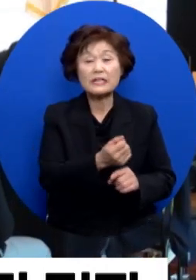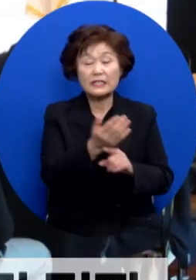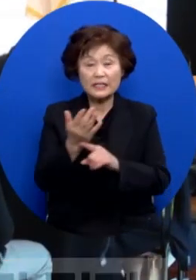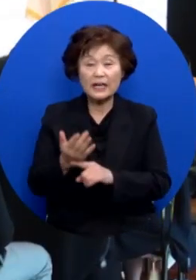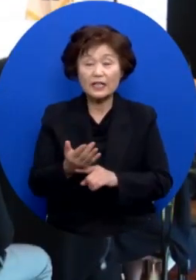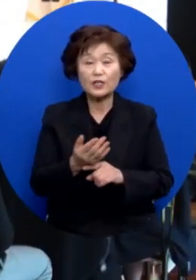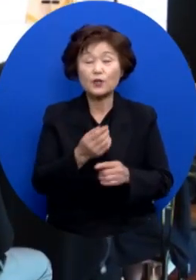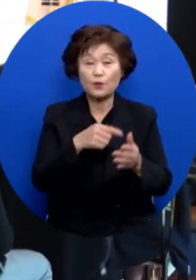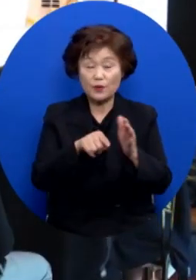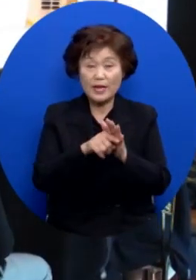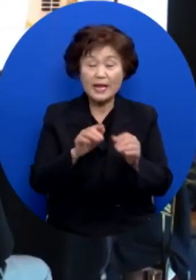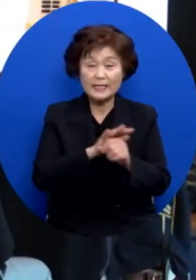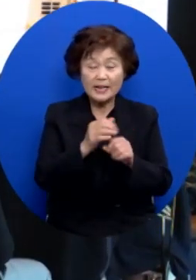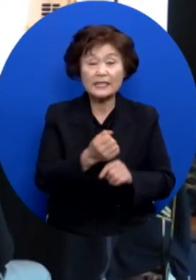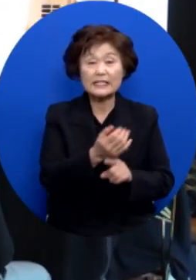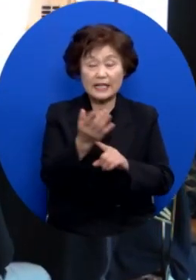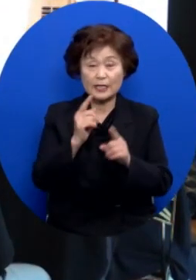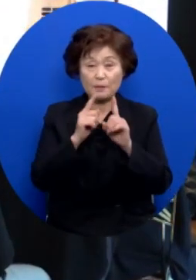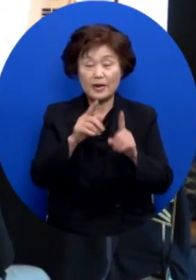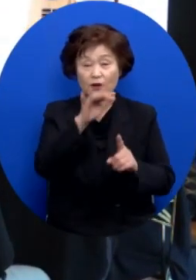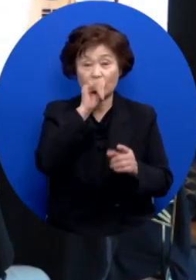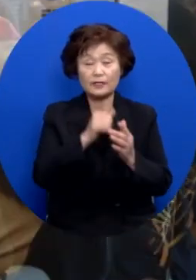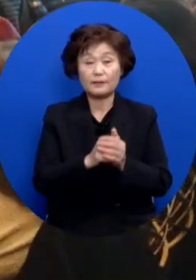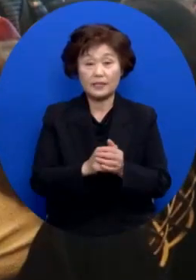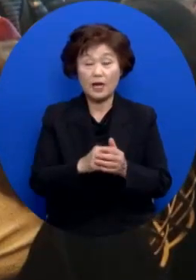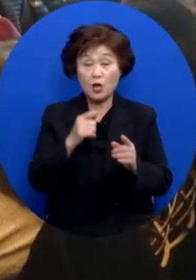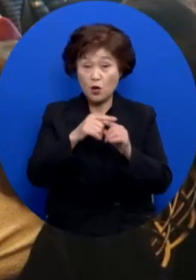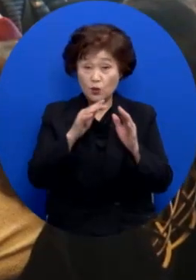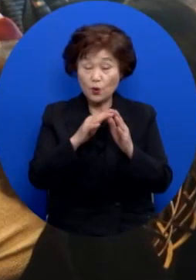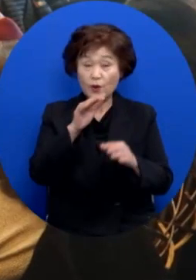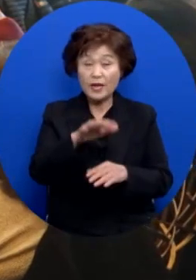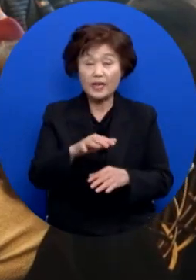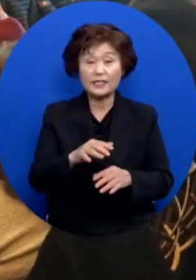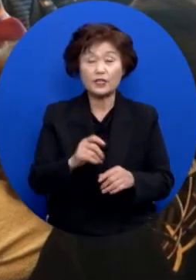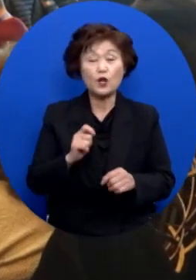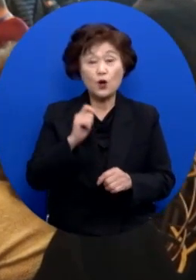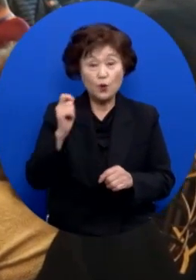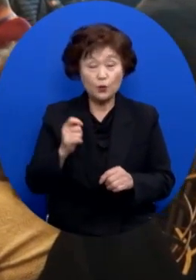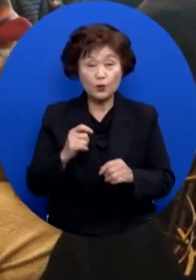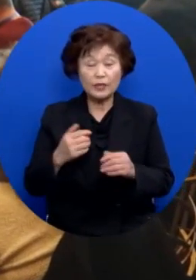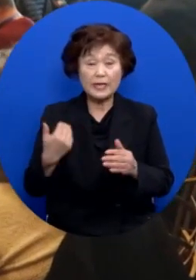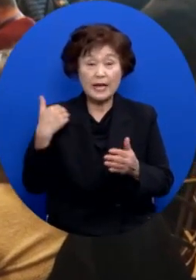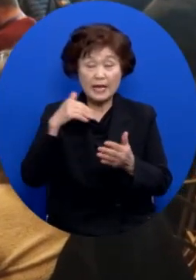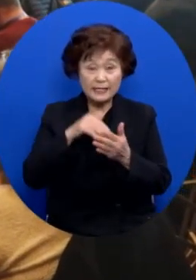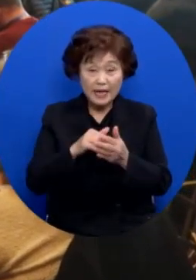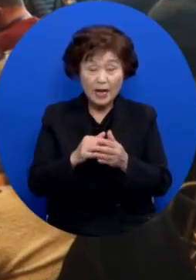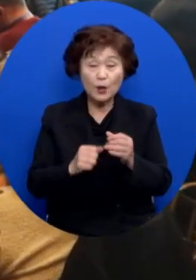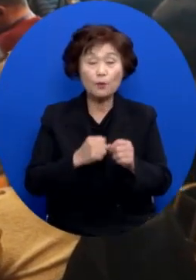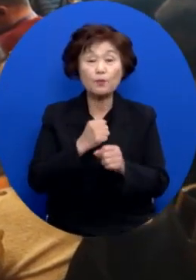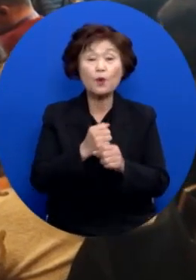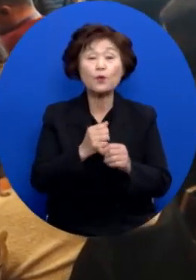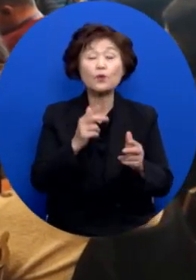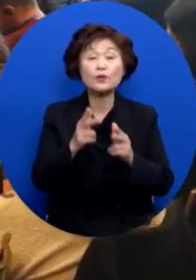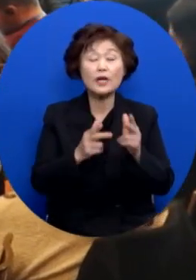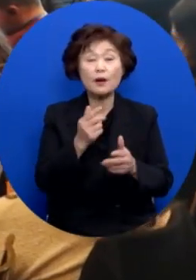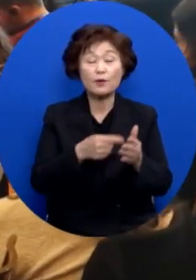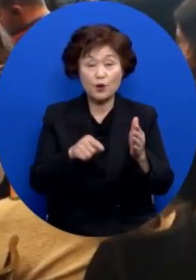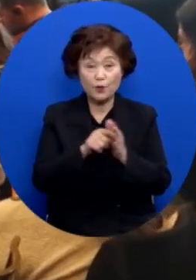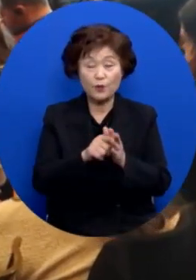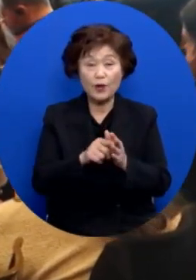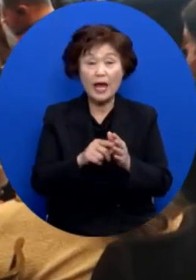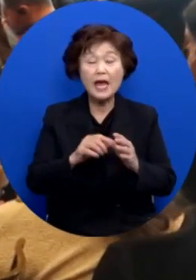하자고 말씀을 전했습니다 사랑의 교회는 우크라이나 구호 사업을 위해 한국 교회 봉사단과 UN